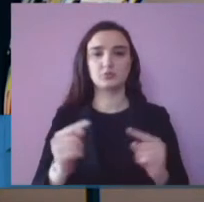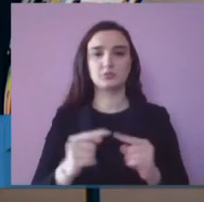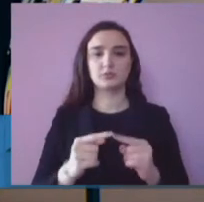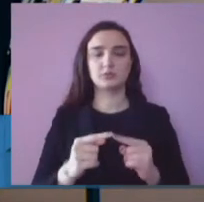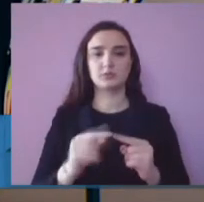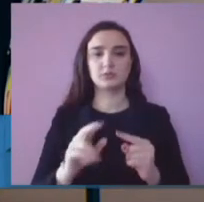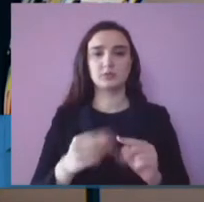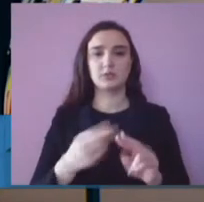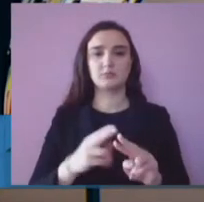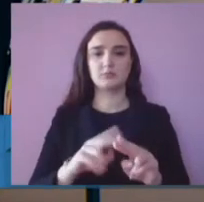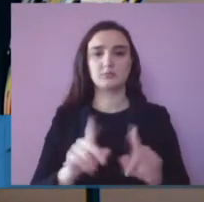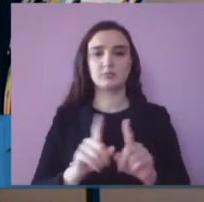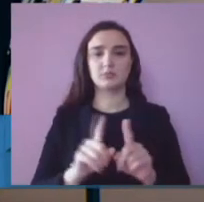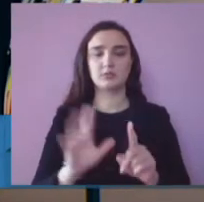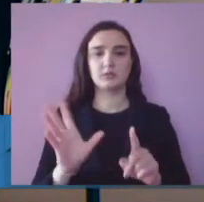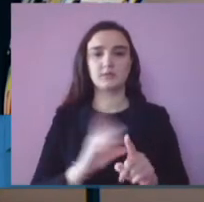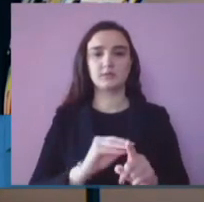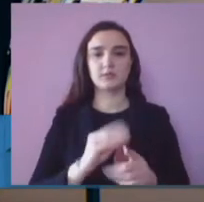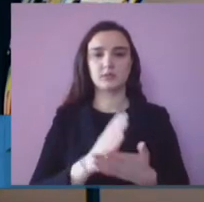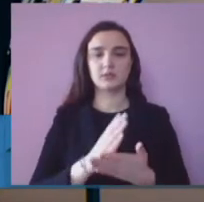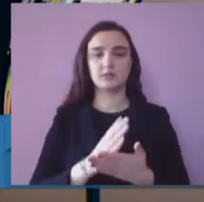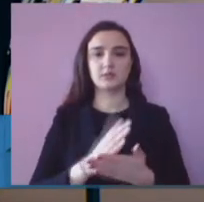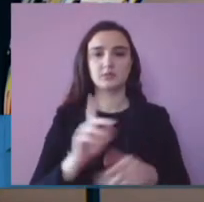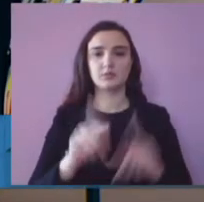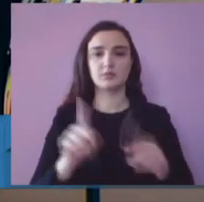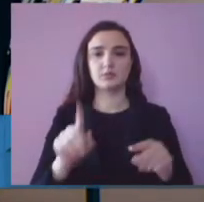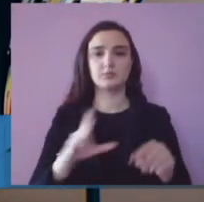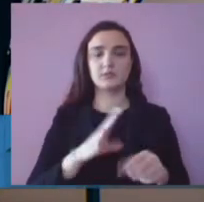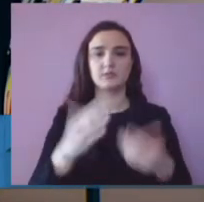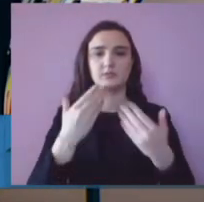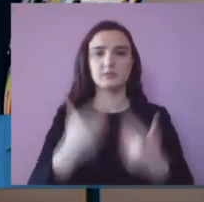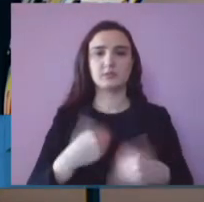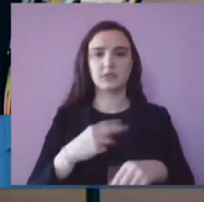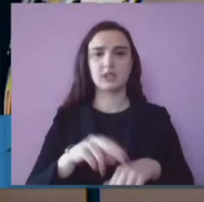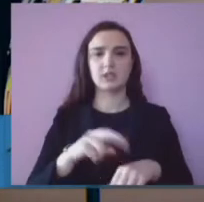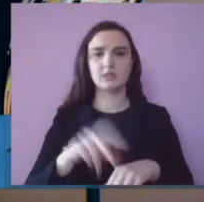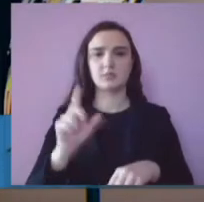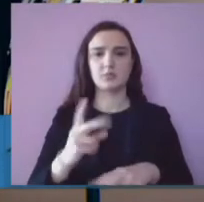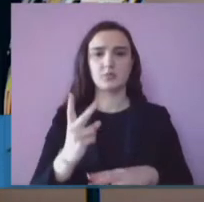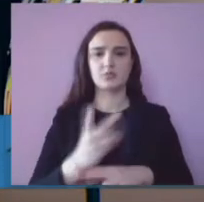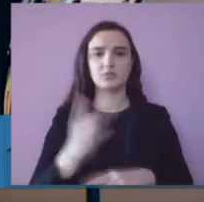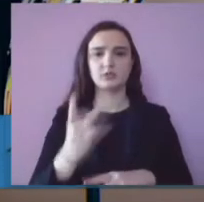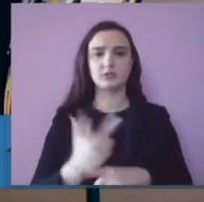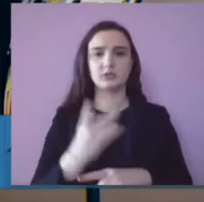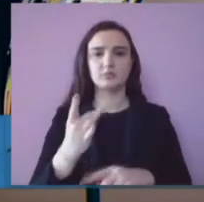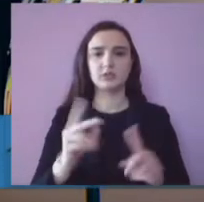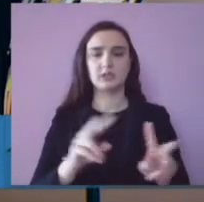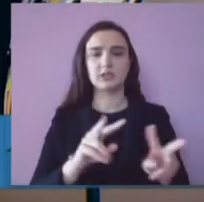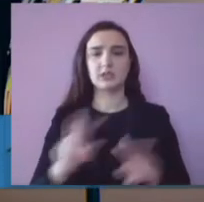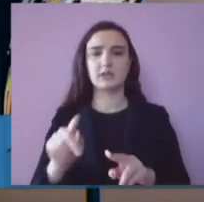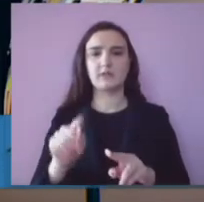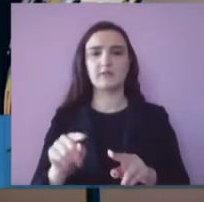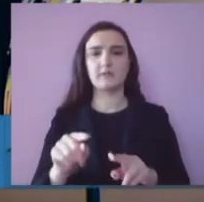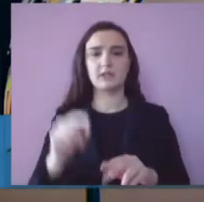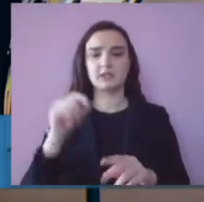მიუხედავად, ცდომილება არის, ზოგჯერ პაციენტი მეკითხება, ექიმო, ორჯერ თუ სამჯერ ავიღე ერთი და იგივე წვეთი სხვადასხვა აპარატმა, სულ